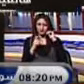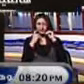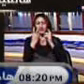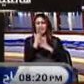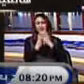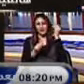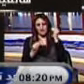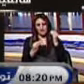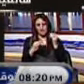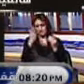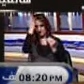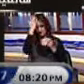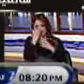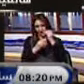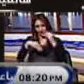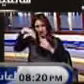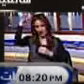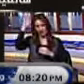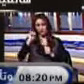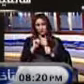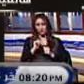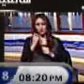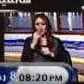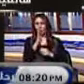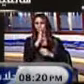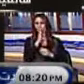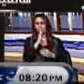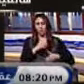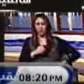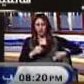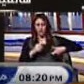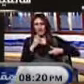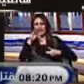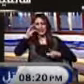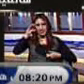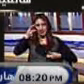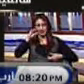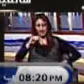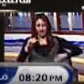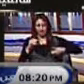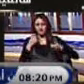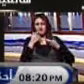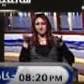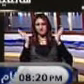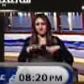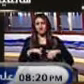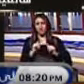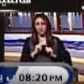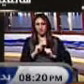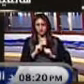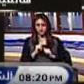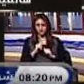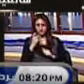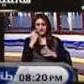في الجلسة بتاعة البورصة يحمل أوراق وكتب رهيبة، ولا أعلم لماذا كان